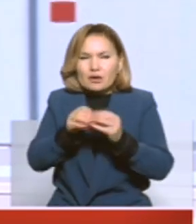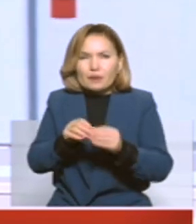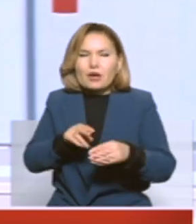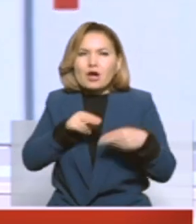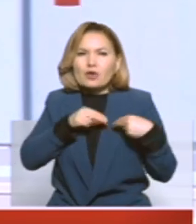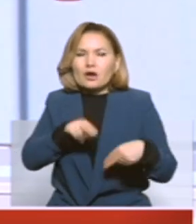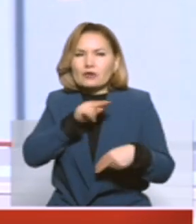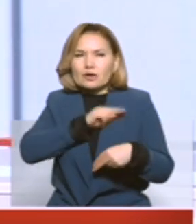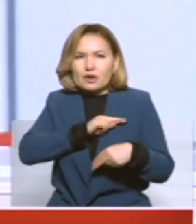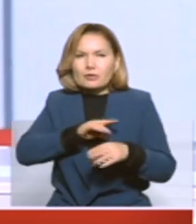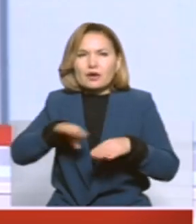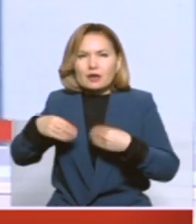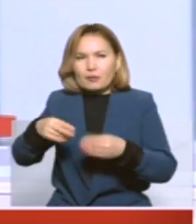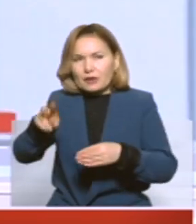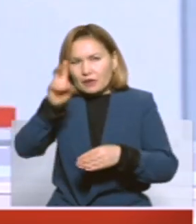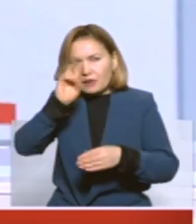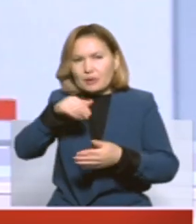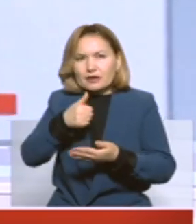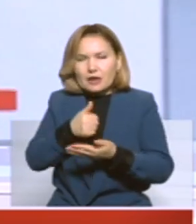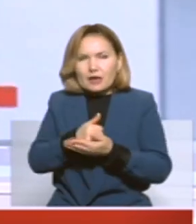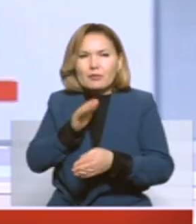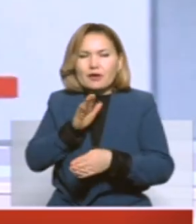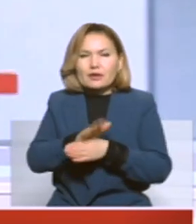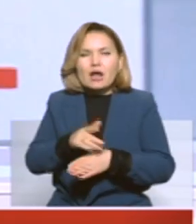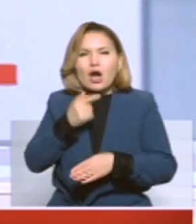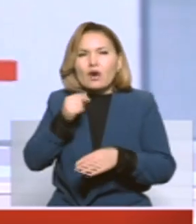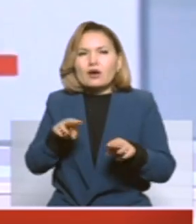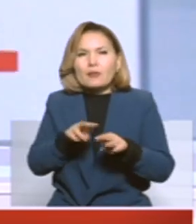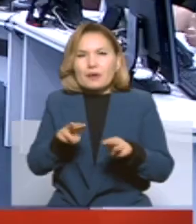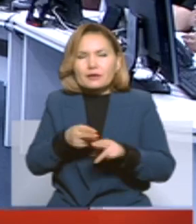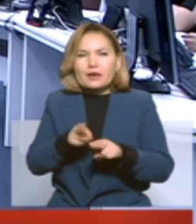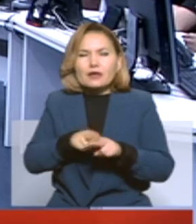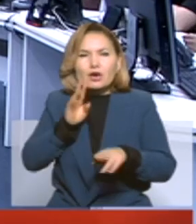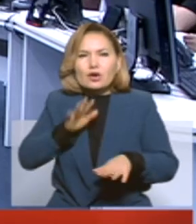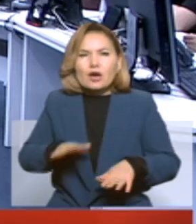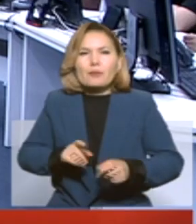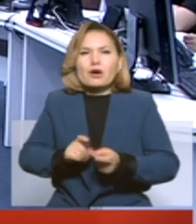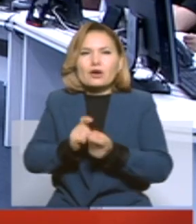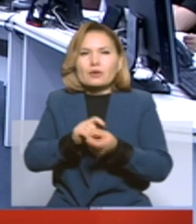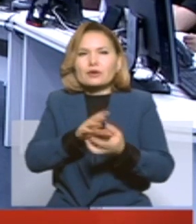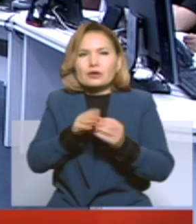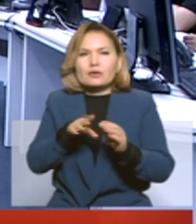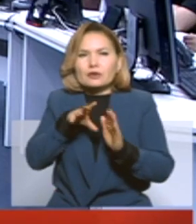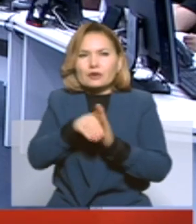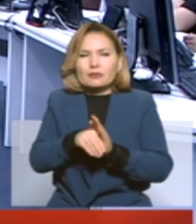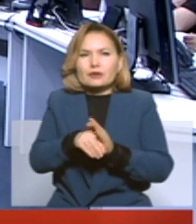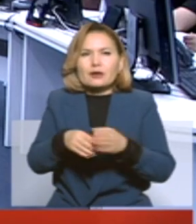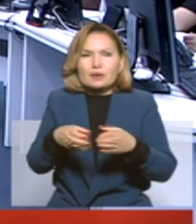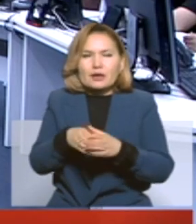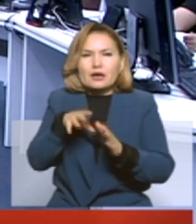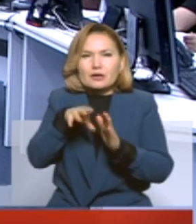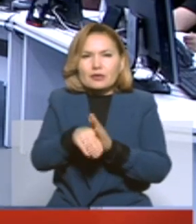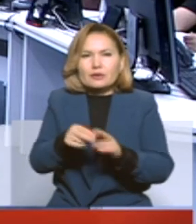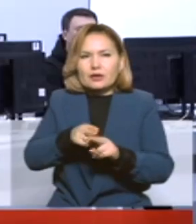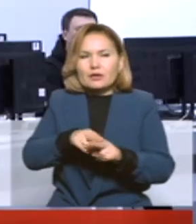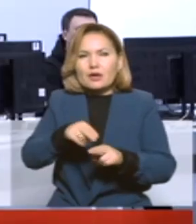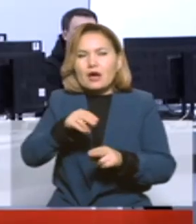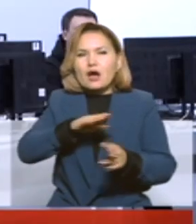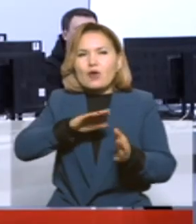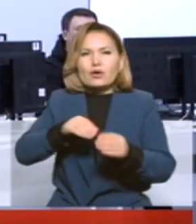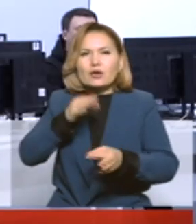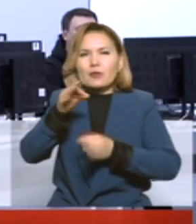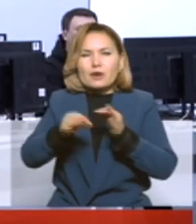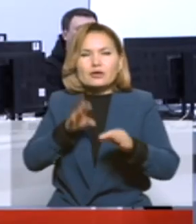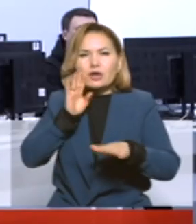күш құралдар бөліп жатыр. Мемлекет басшысының тапсырмасы бойынша қорғаныс министрлігі тасқынымен күресуге қосымша әскери құрамалар жіберді. Өткен тәулікте